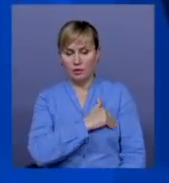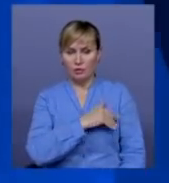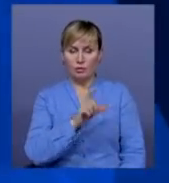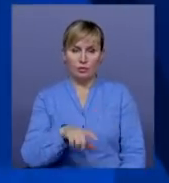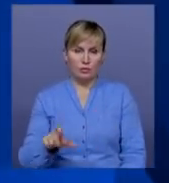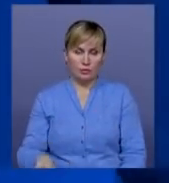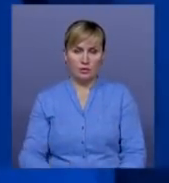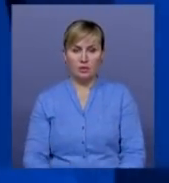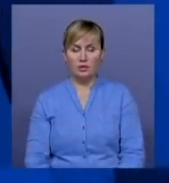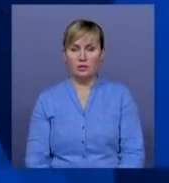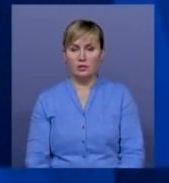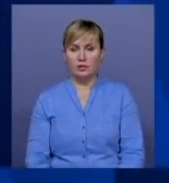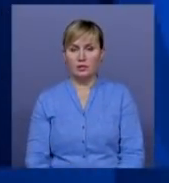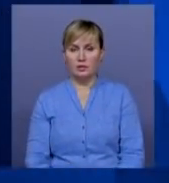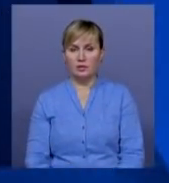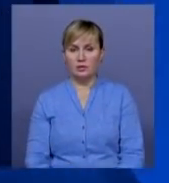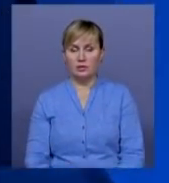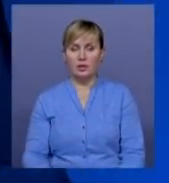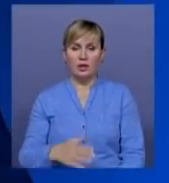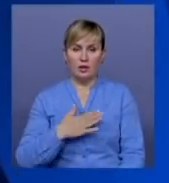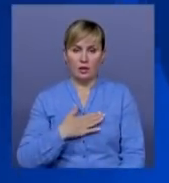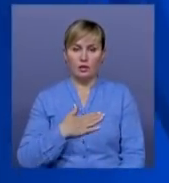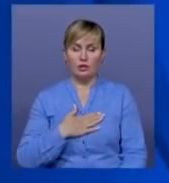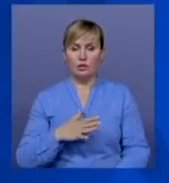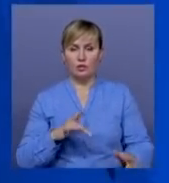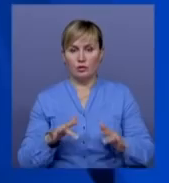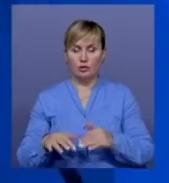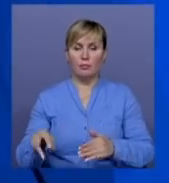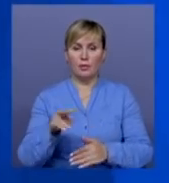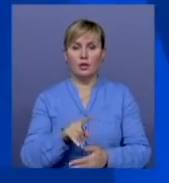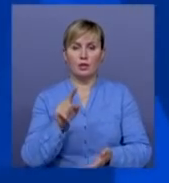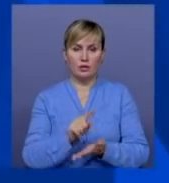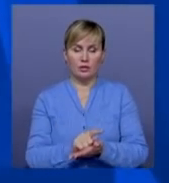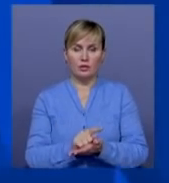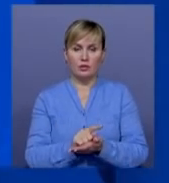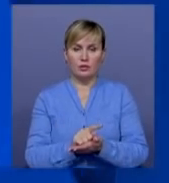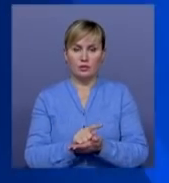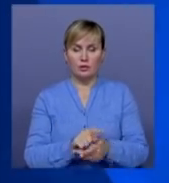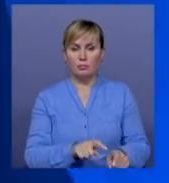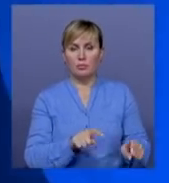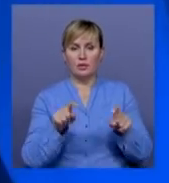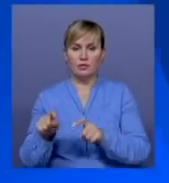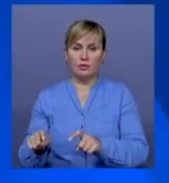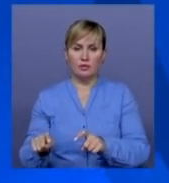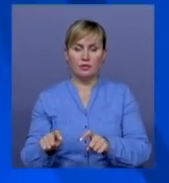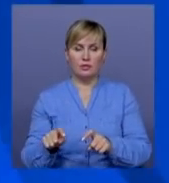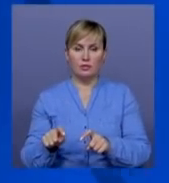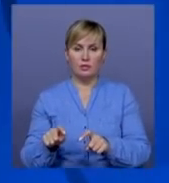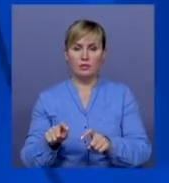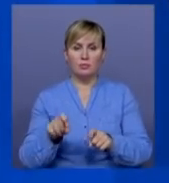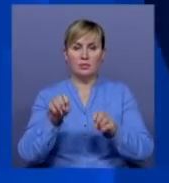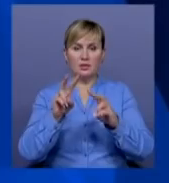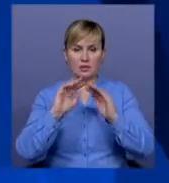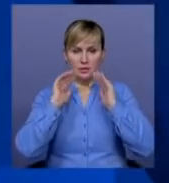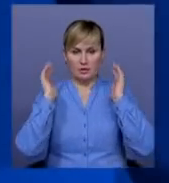пациентов. По нашему действию мы должны их переводить в инфекционный блок,